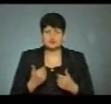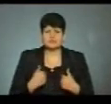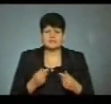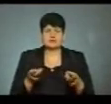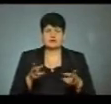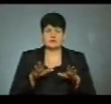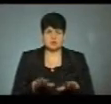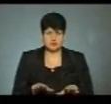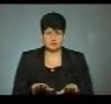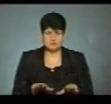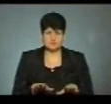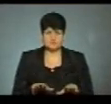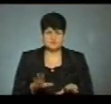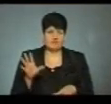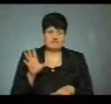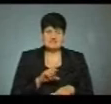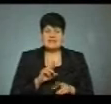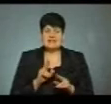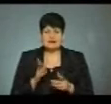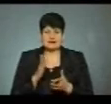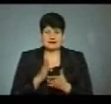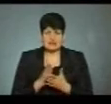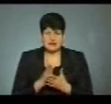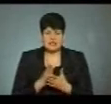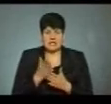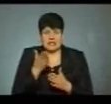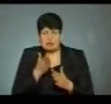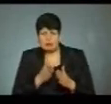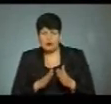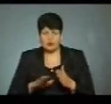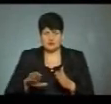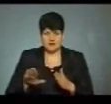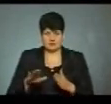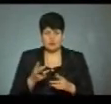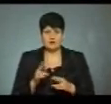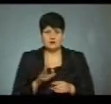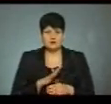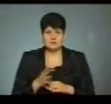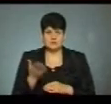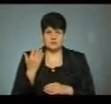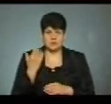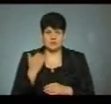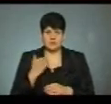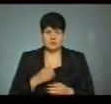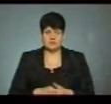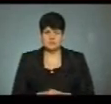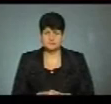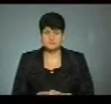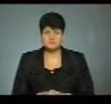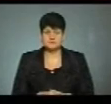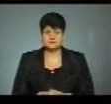залишимо все, як є, і типу прогнемося, як було до цього роками, поколіннями і тому подібним.